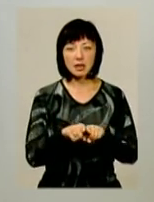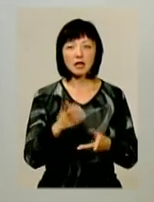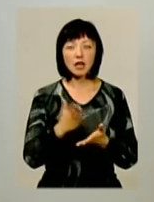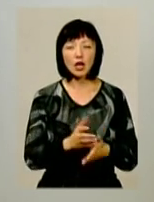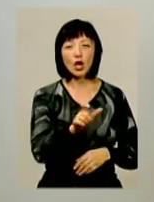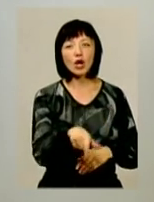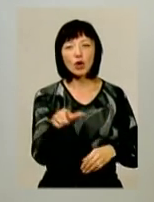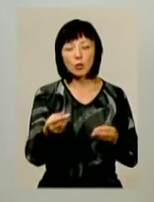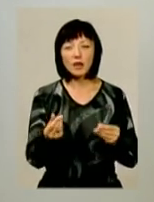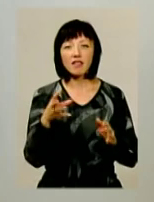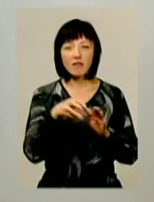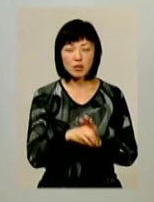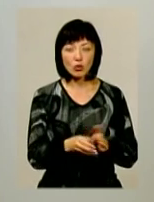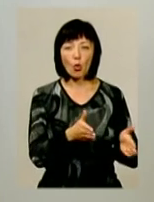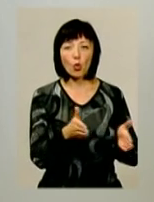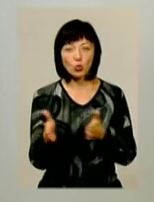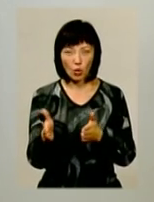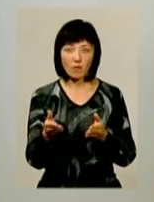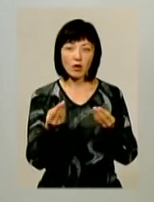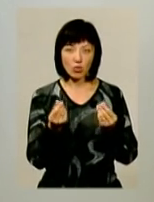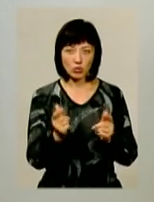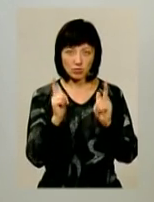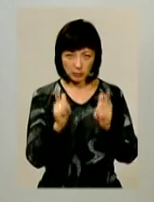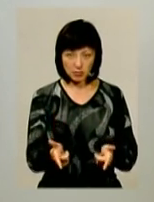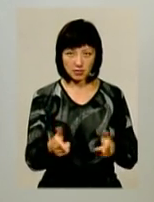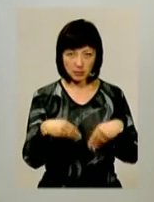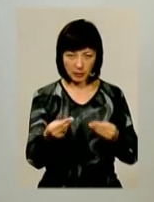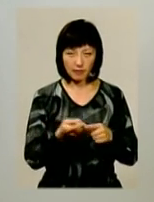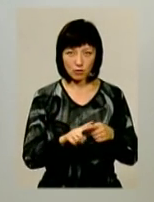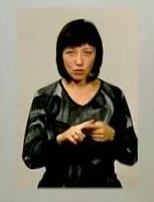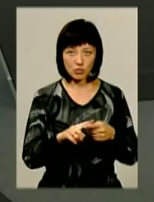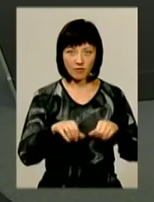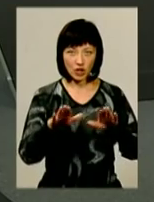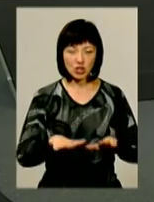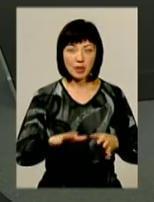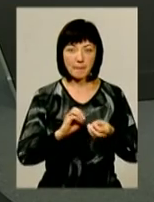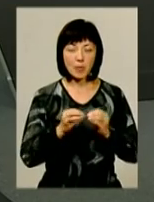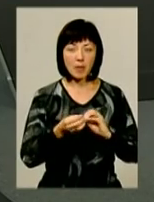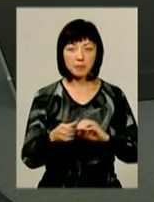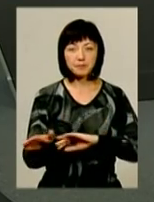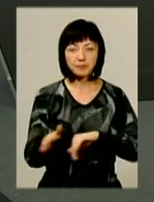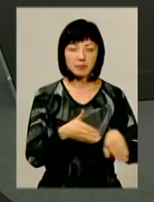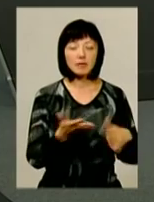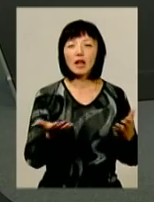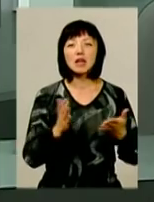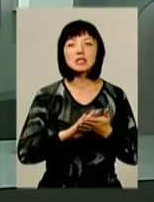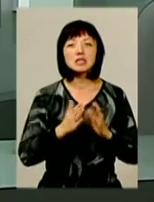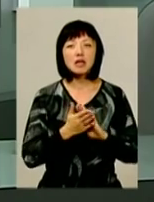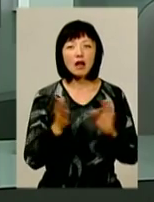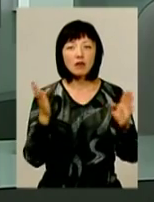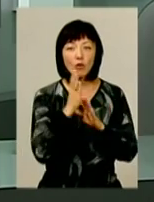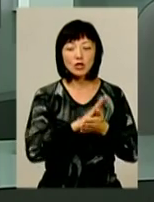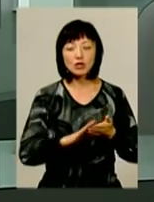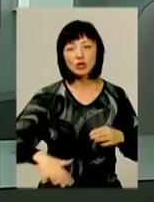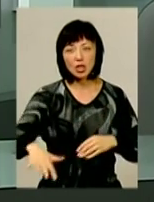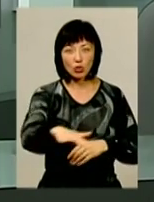люди, інвестори, які готові вкласти гроші в цю проблему. Скажіть, а який взагалі стан навколишнього середовища в області